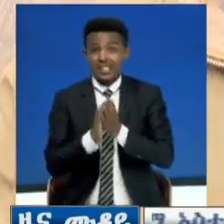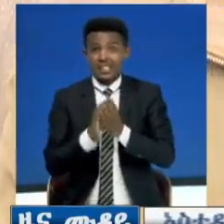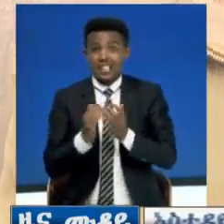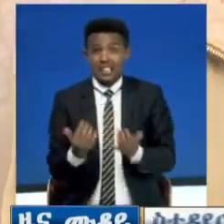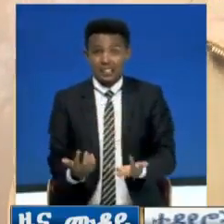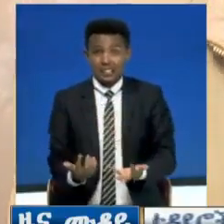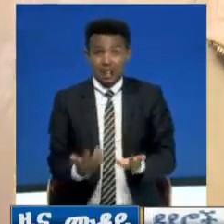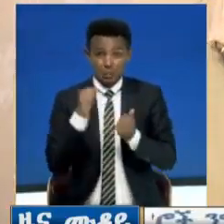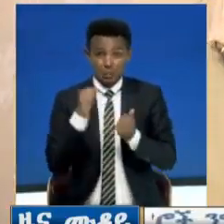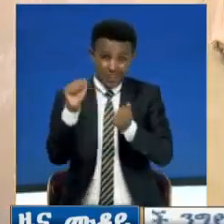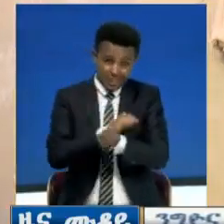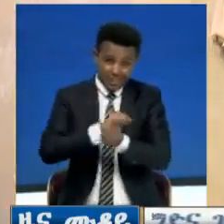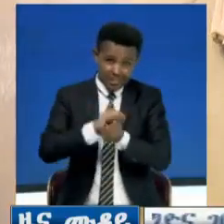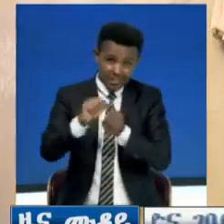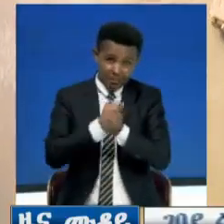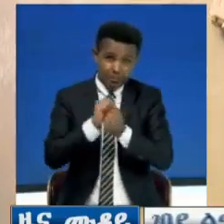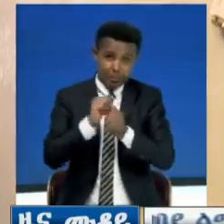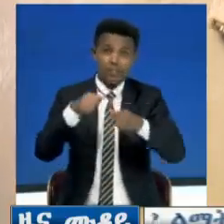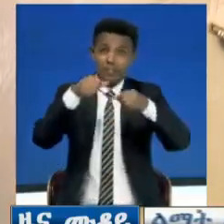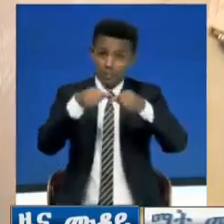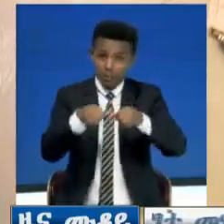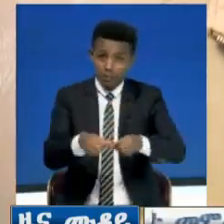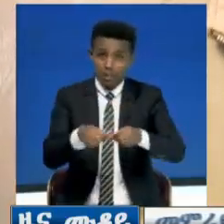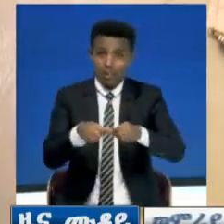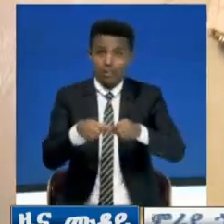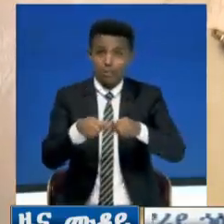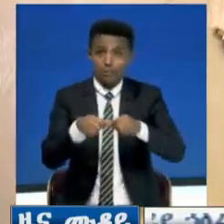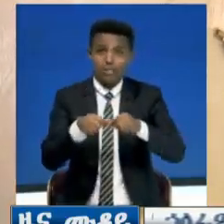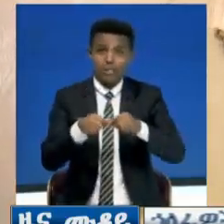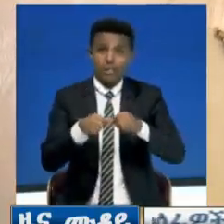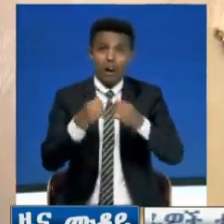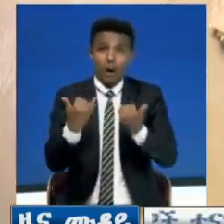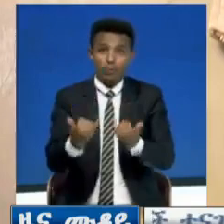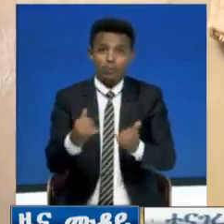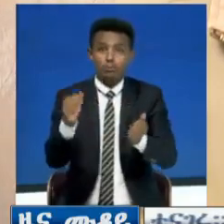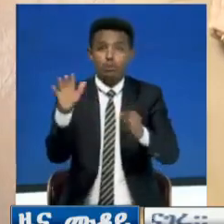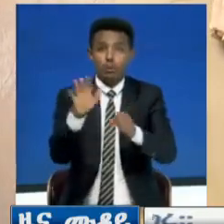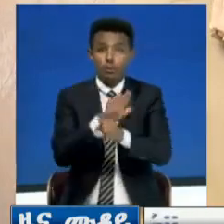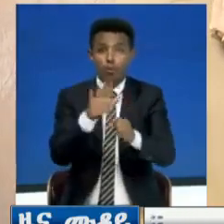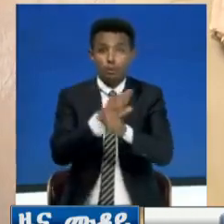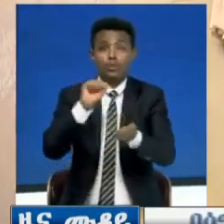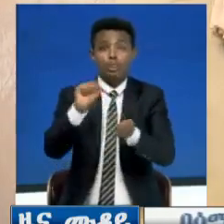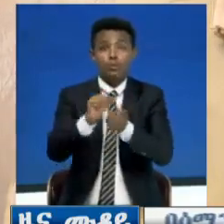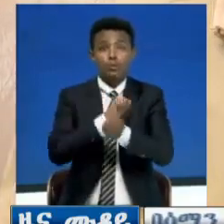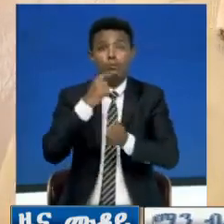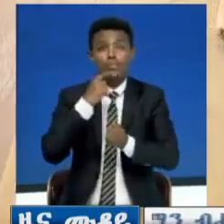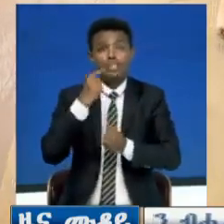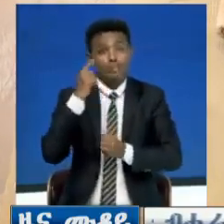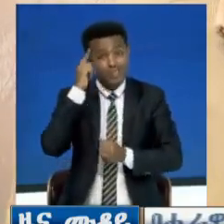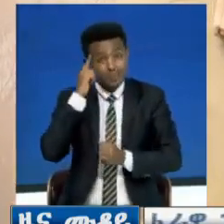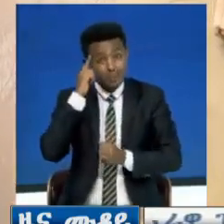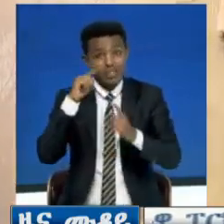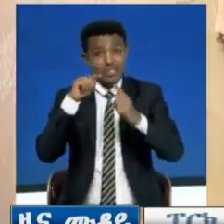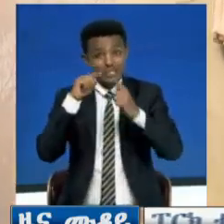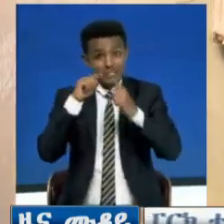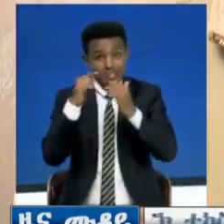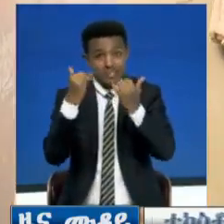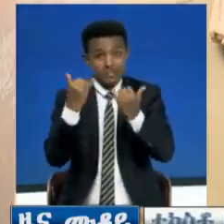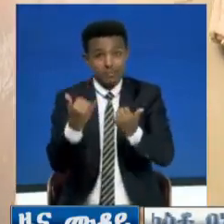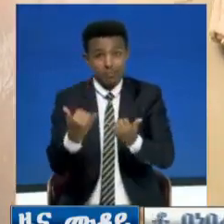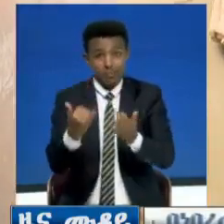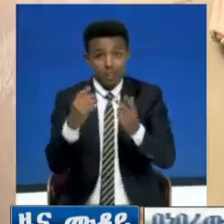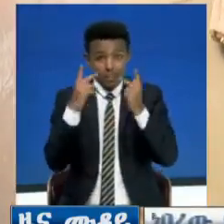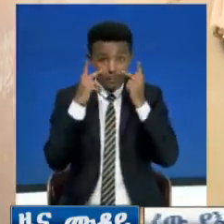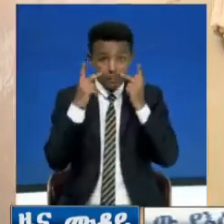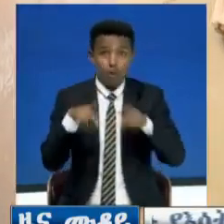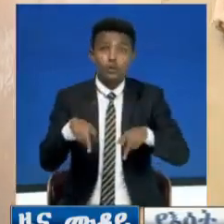ሲያጠፉ ሲደበድቡ ነው ያደሩት። በመሆኑም ከካፊያው ጋር አሁን ሙሉ በሙሉ ጠፍቷል ብለን ነው እንትን ያልነው። ነገር ግን ስቲልም ያው እዚህ አካባቢ እንደምታያቸው